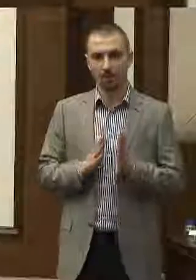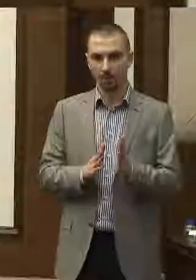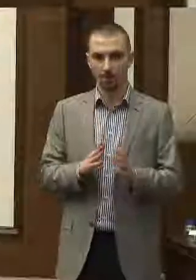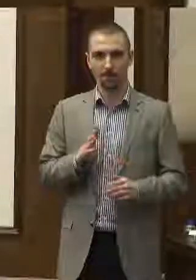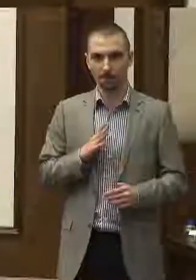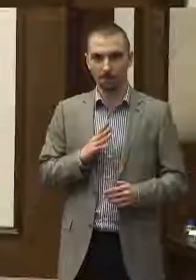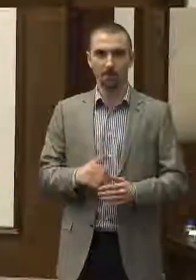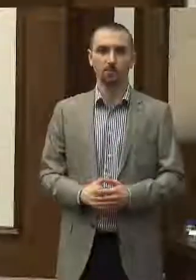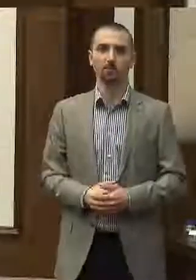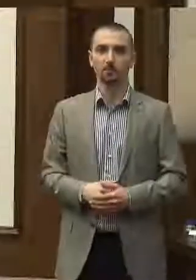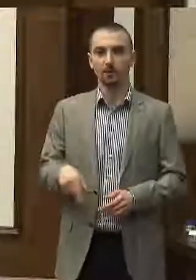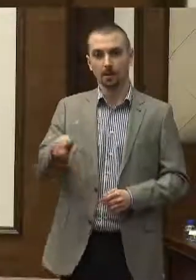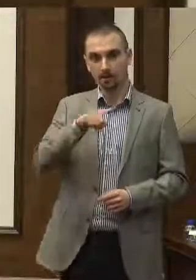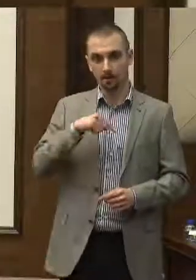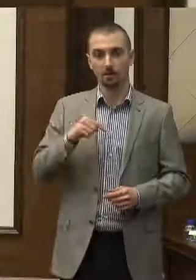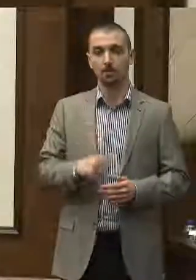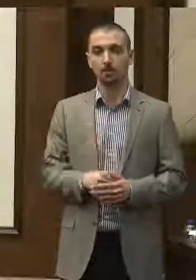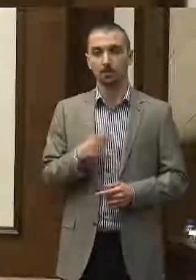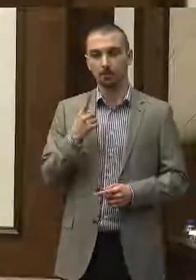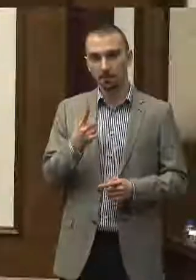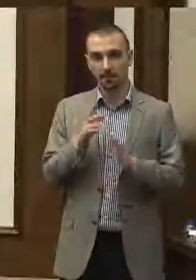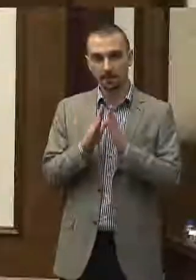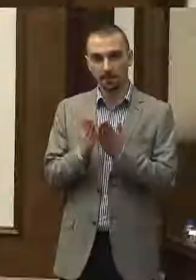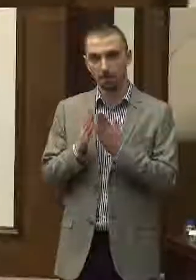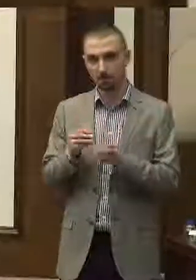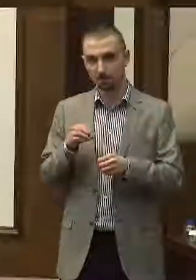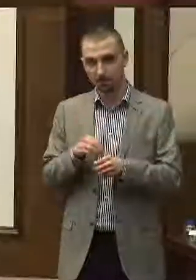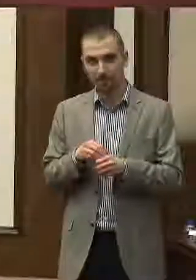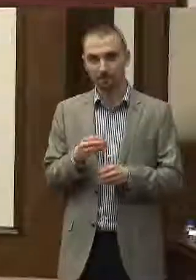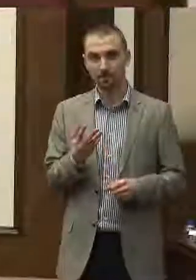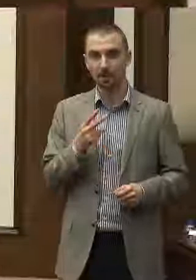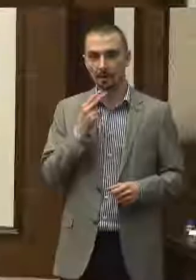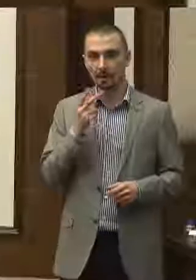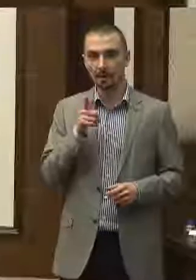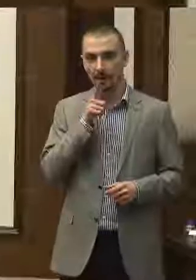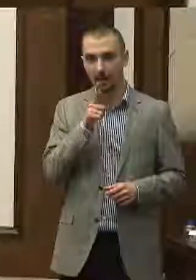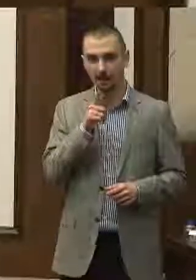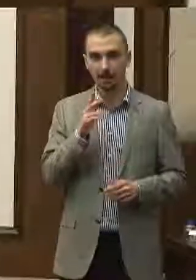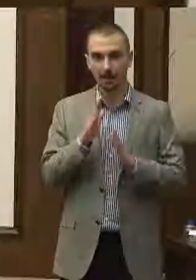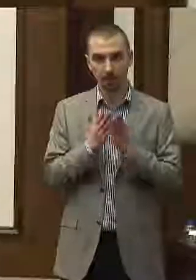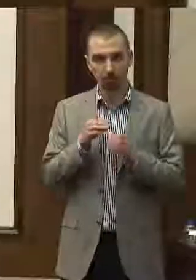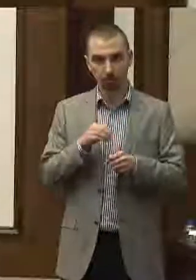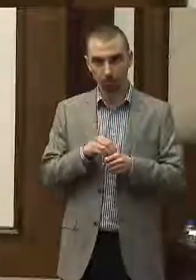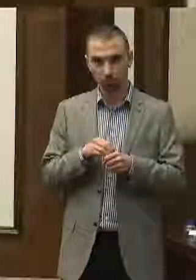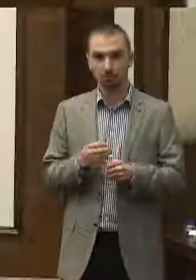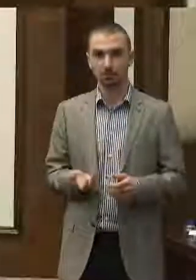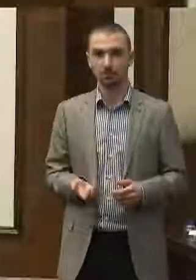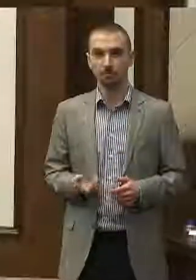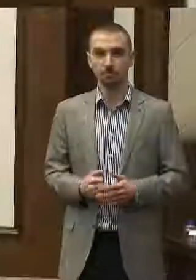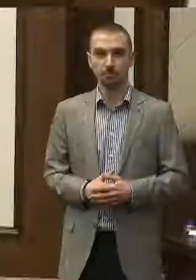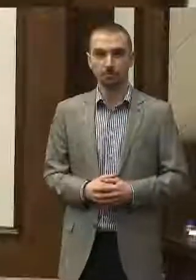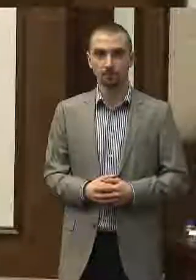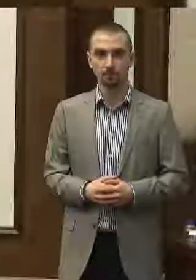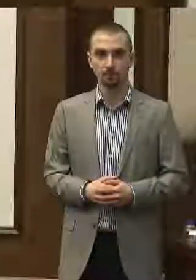etmektedir. Yine sizleri birer kitap adına, sesli kitaplar adına, kütüphanemizin, sesli